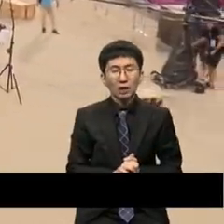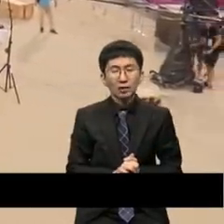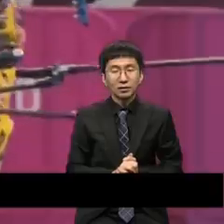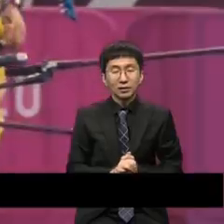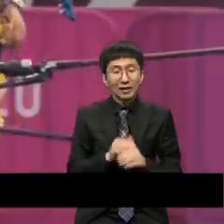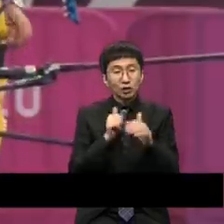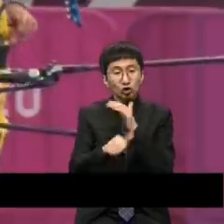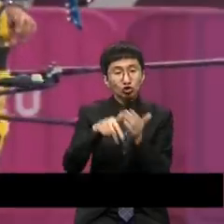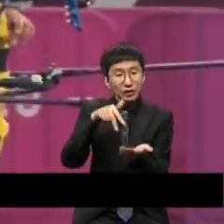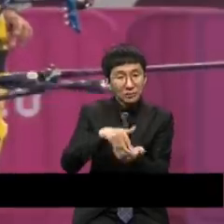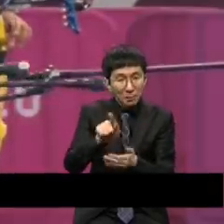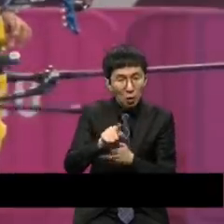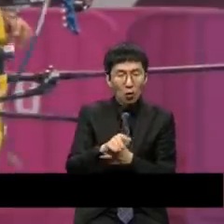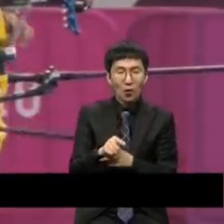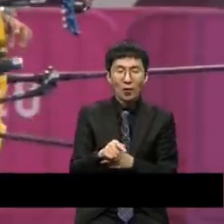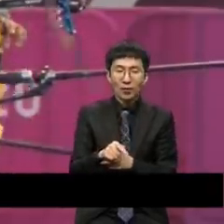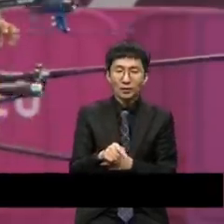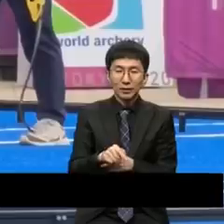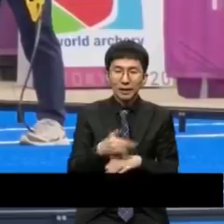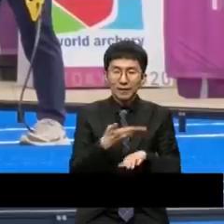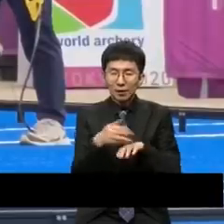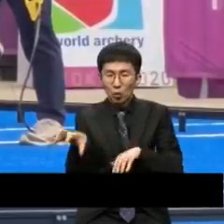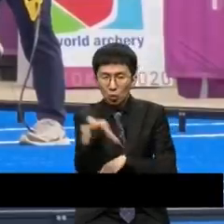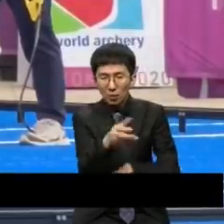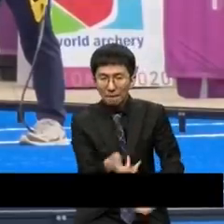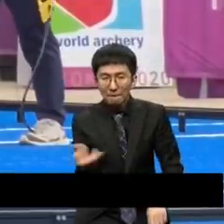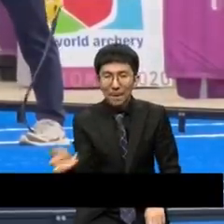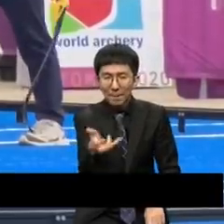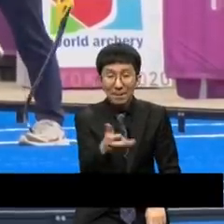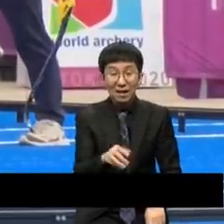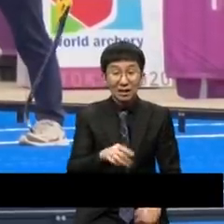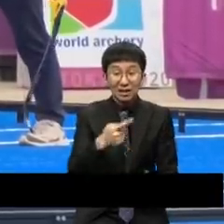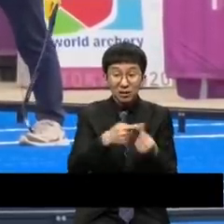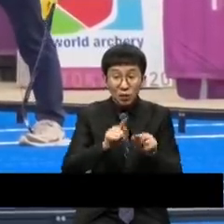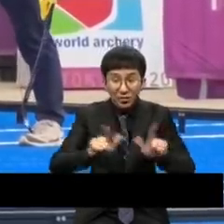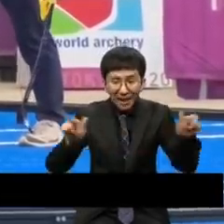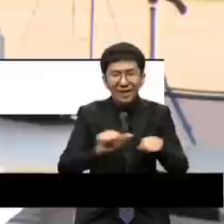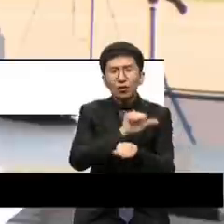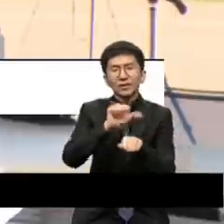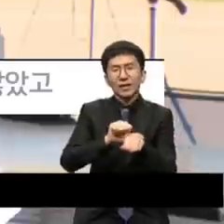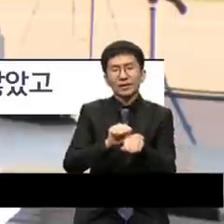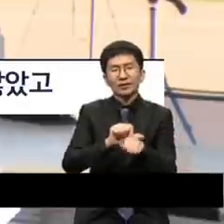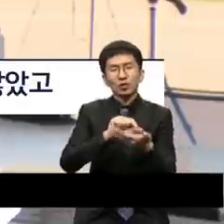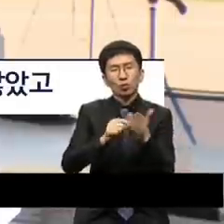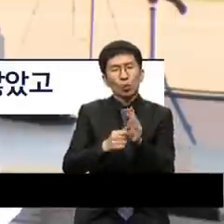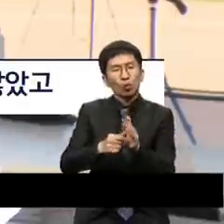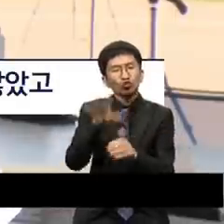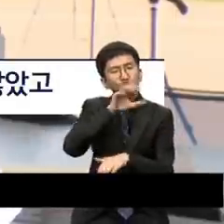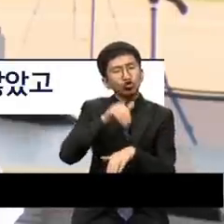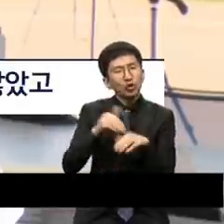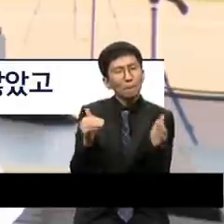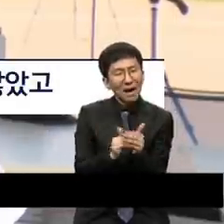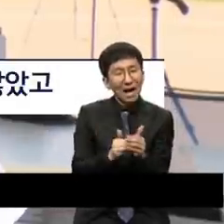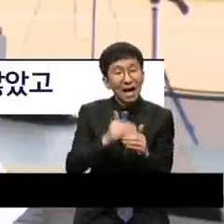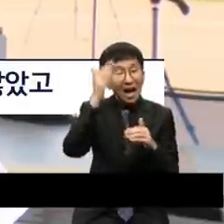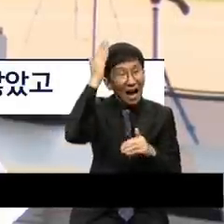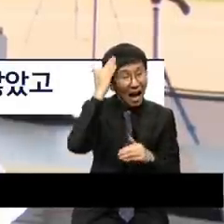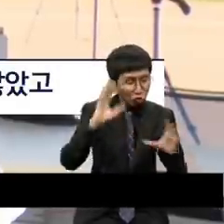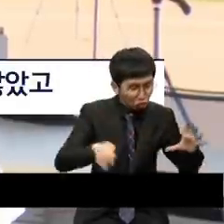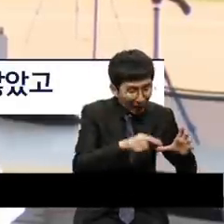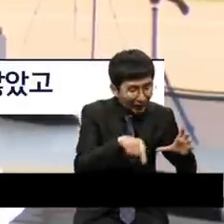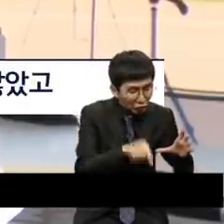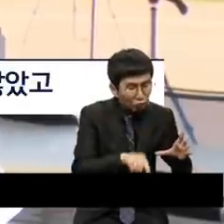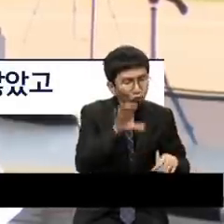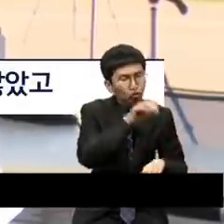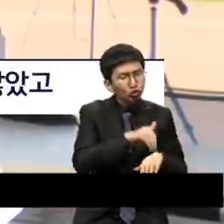라운드와 결선 토너먼트 경기장을 오가며 첫날 5시간 가까이 훈련했습니다. 일단 뭐 한국에서도 충분히 더위와 싸우고